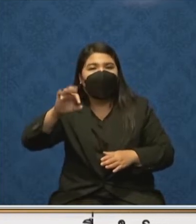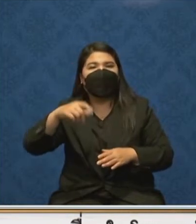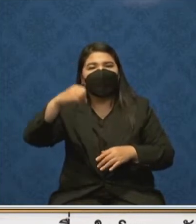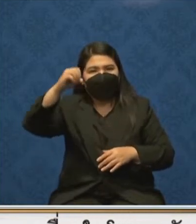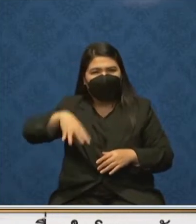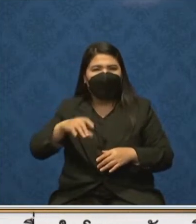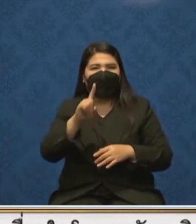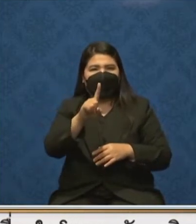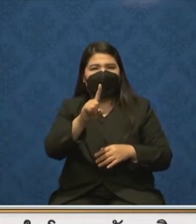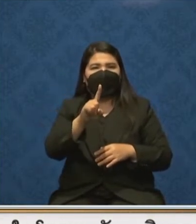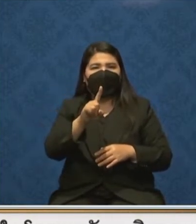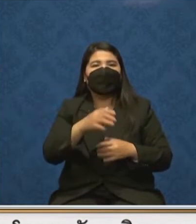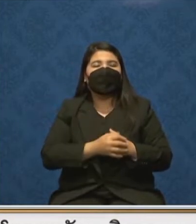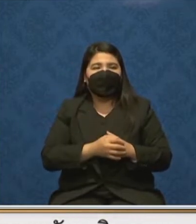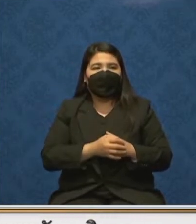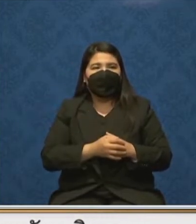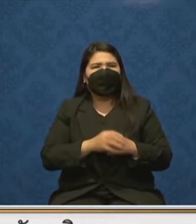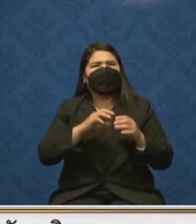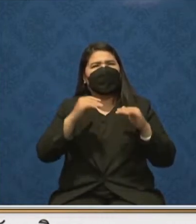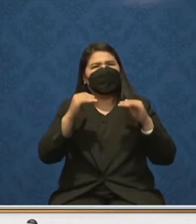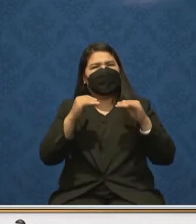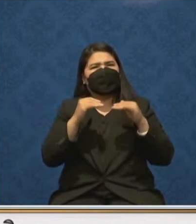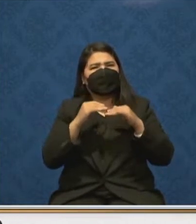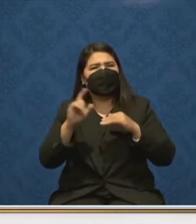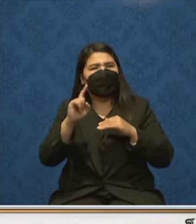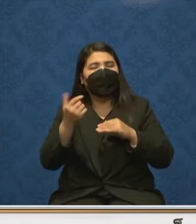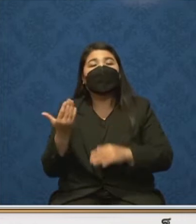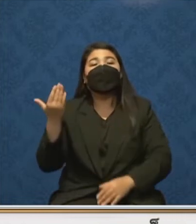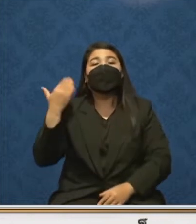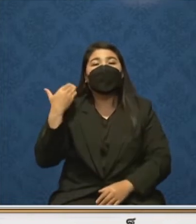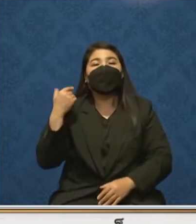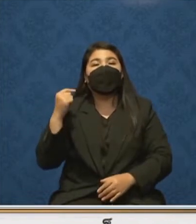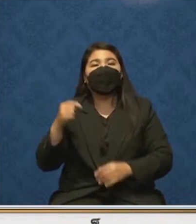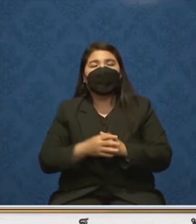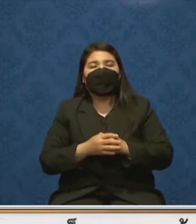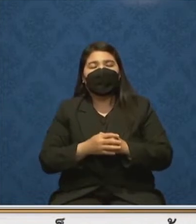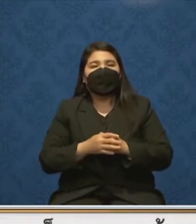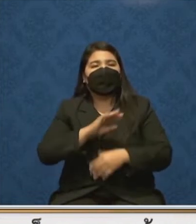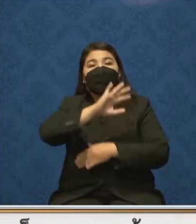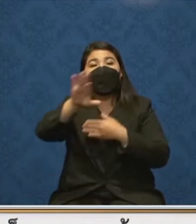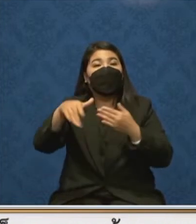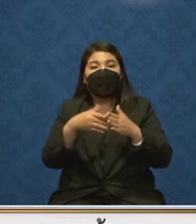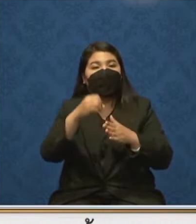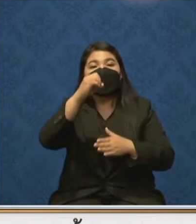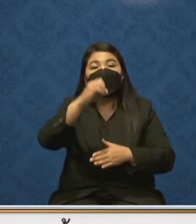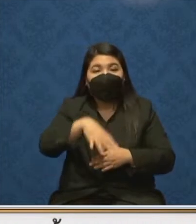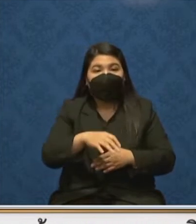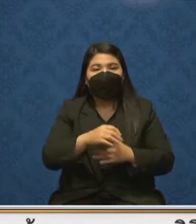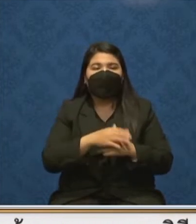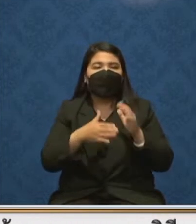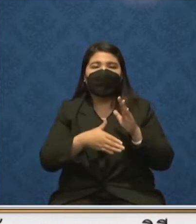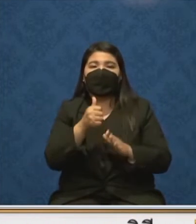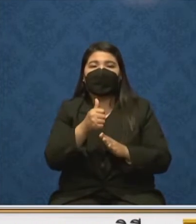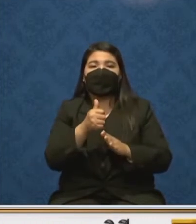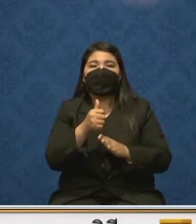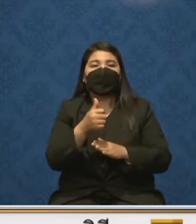ตัวเพะเท่ากัว่าที่ผ่านมา wont changeมีส่นใหญ่มไม่สำเร็จแล้็ทสำเร็จเี่ยเป็ส่